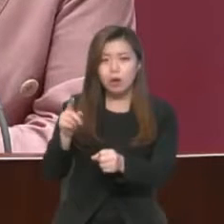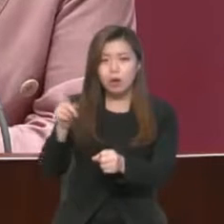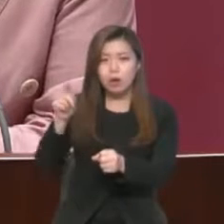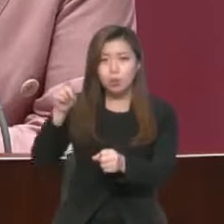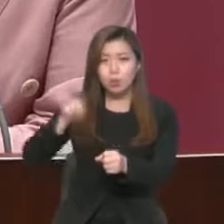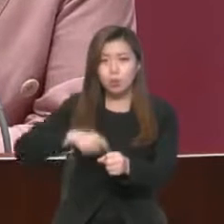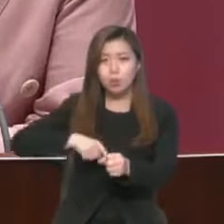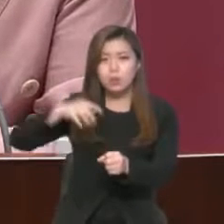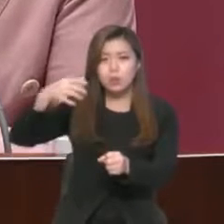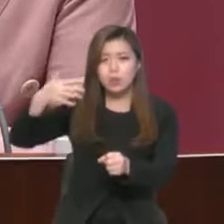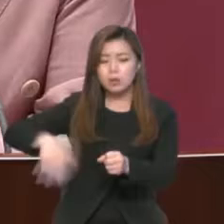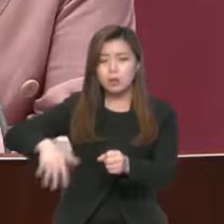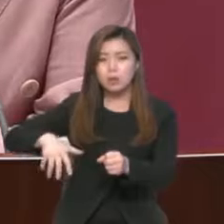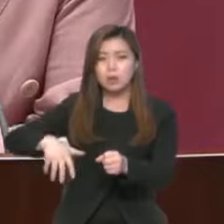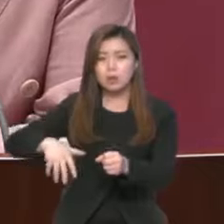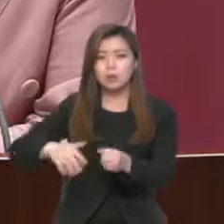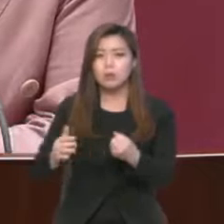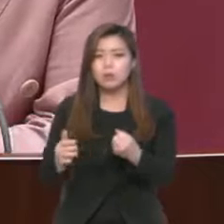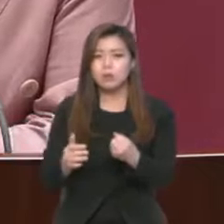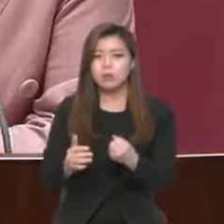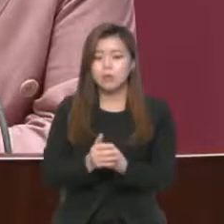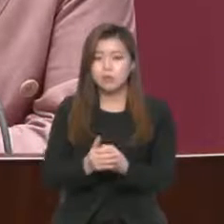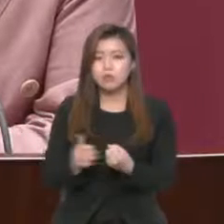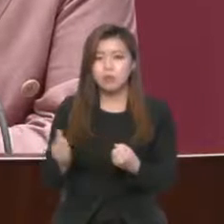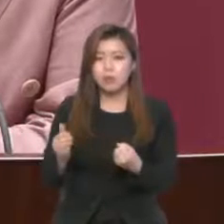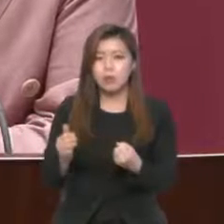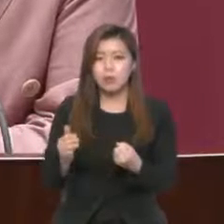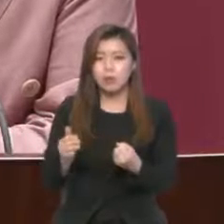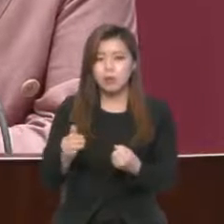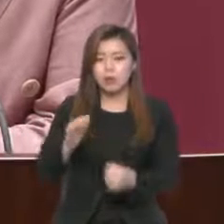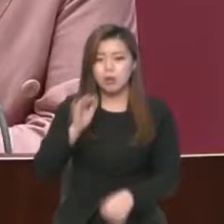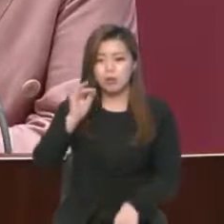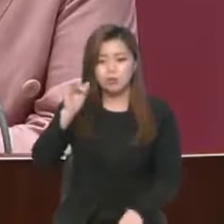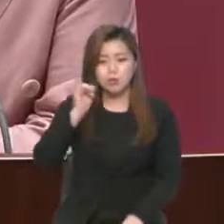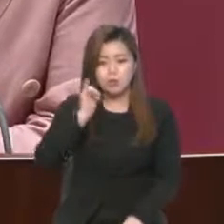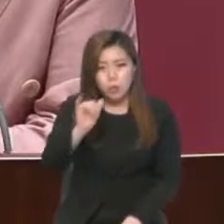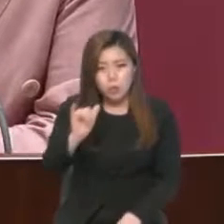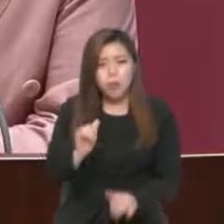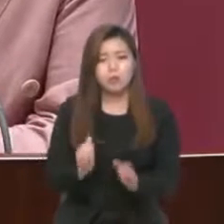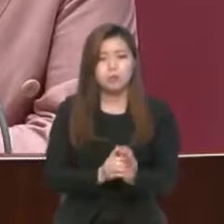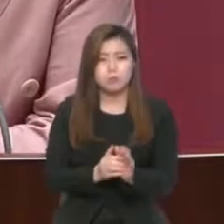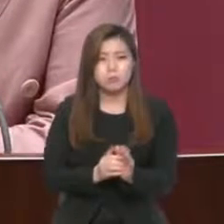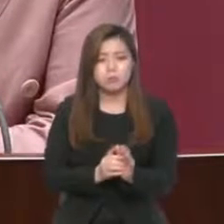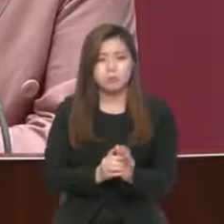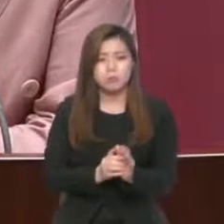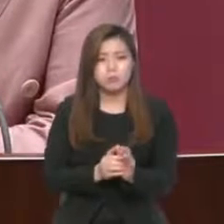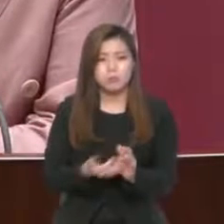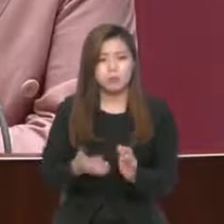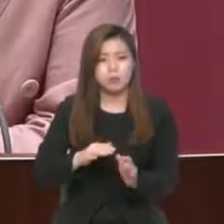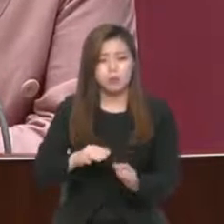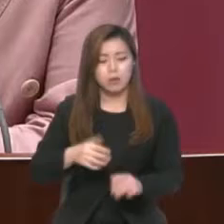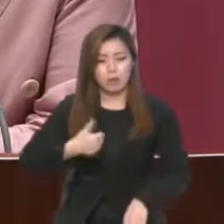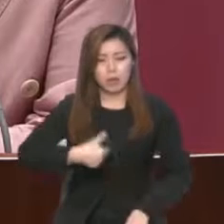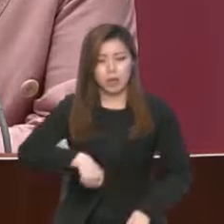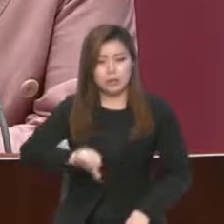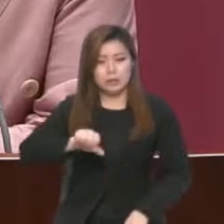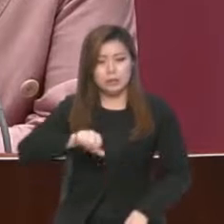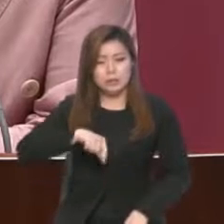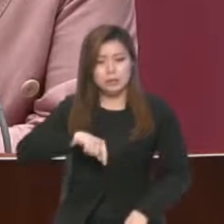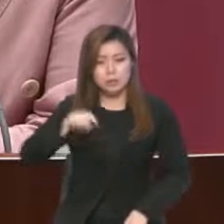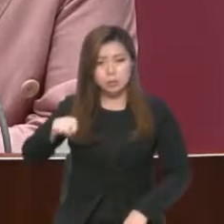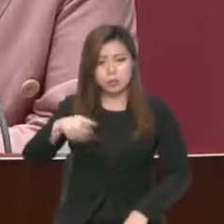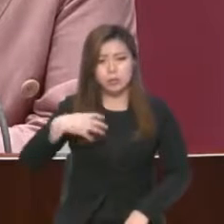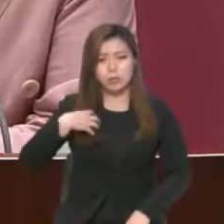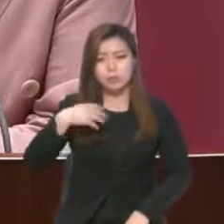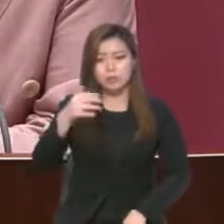군대 복귀 안 와서 군대 복귀하지 않아서 전화 통화했다고 합니다. 그날 아드님의 당직 사병과